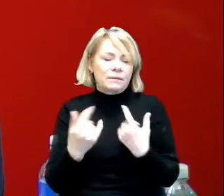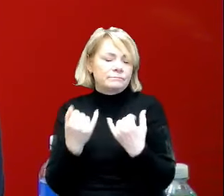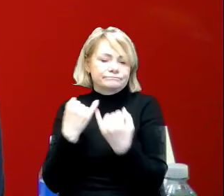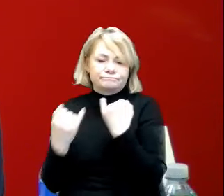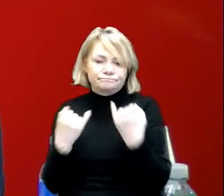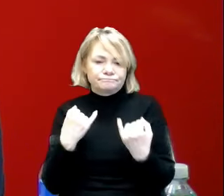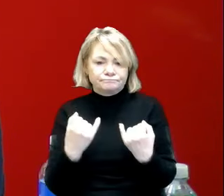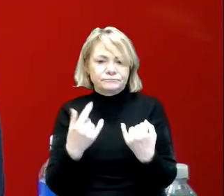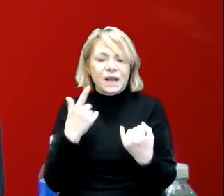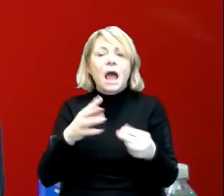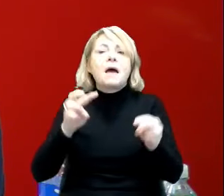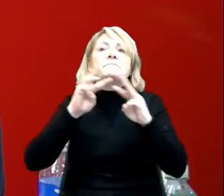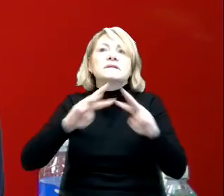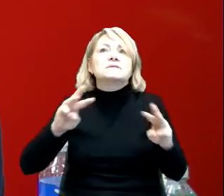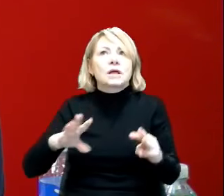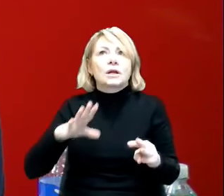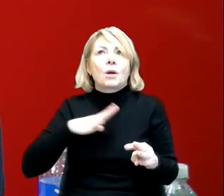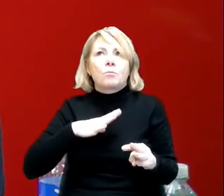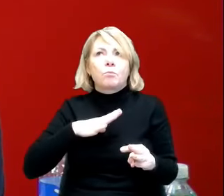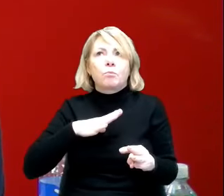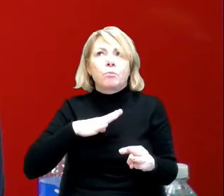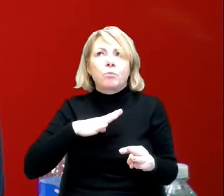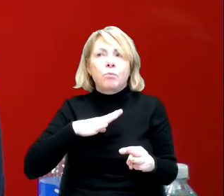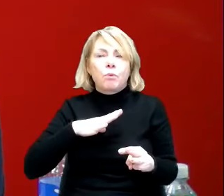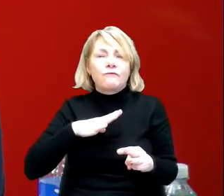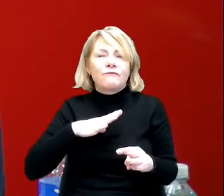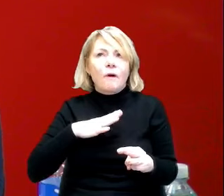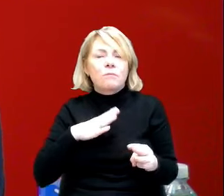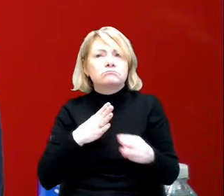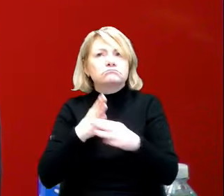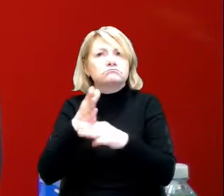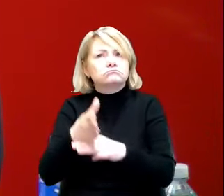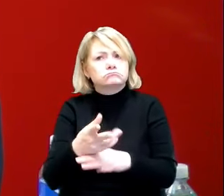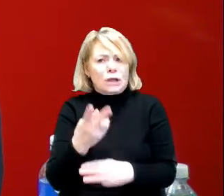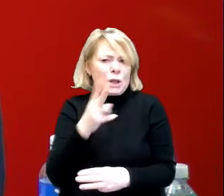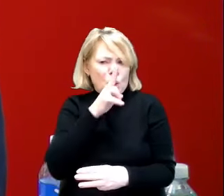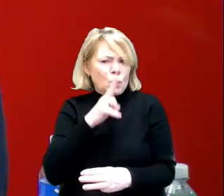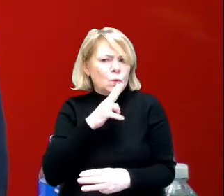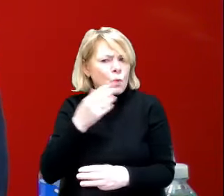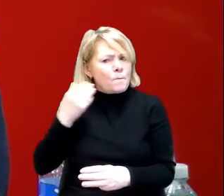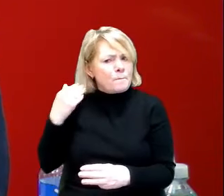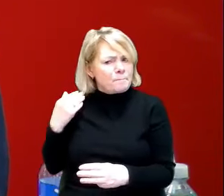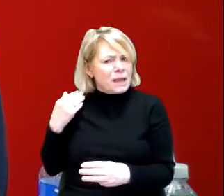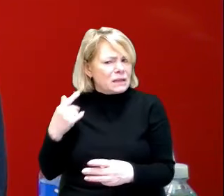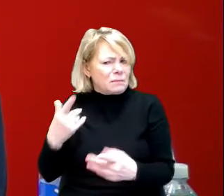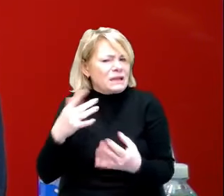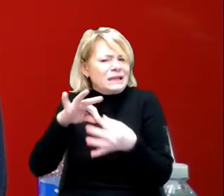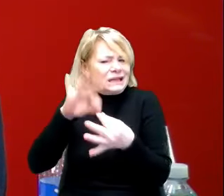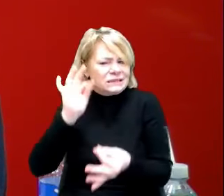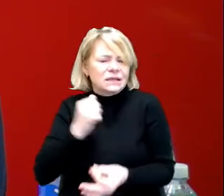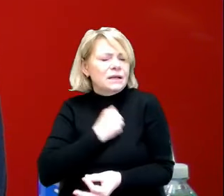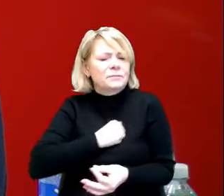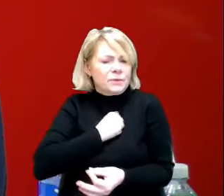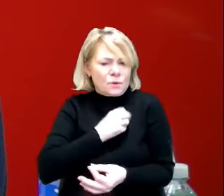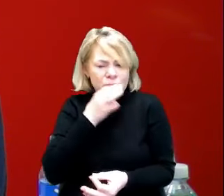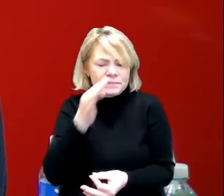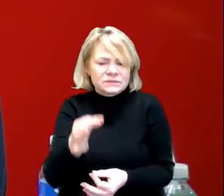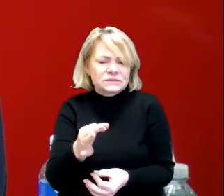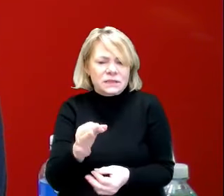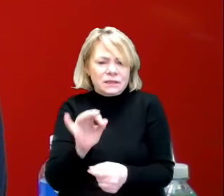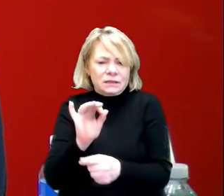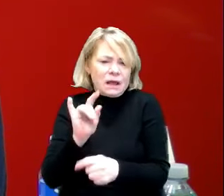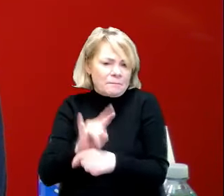vizitą kuris įvyko nežinau turbūt prieš porą mėnesių dabar bijau jau tiksliai pasakyti kada mes